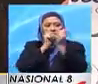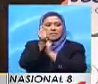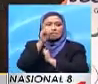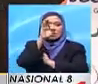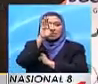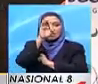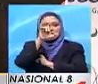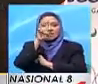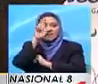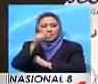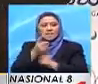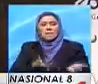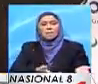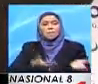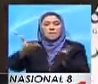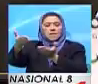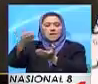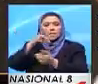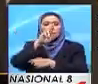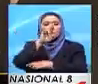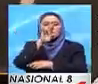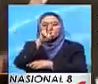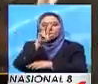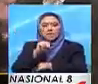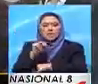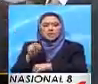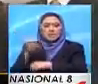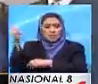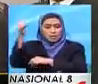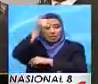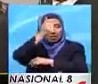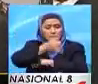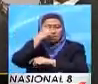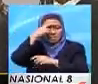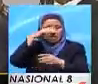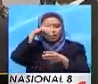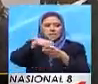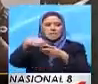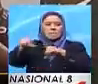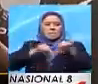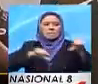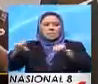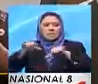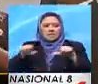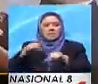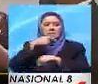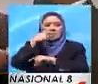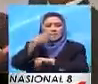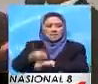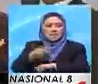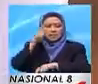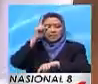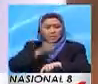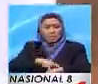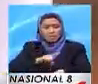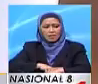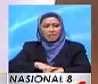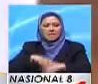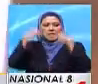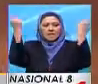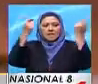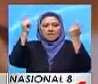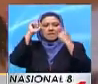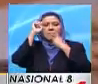negara bagi menyertai aktiviti diadakan Beliau berkata demikian pada Majlis penghargaan atlet emas paralimpik